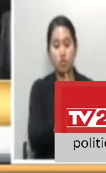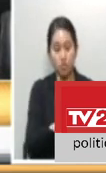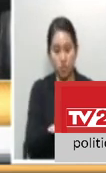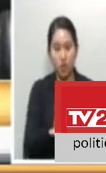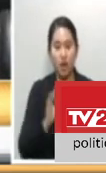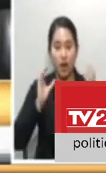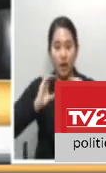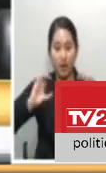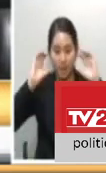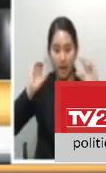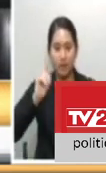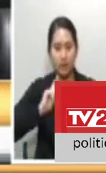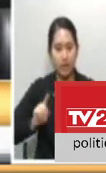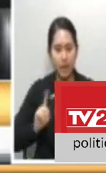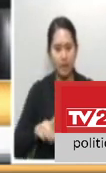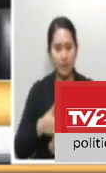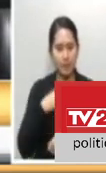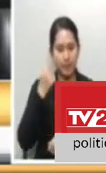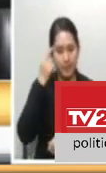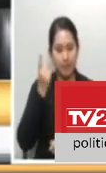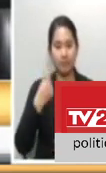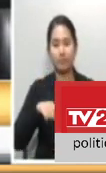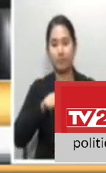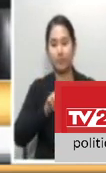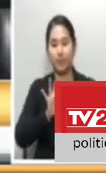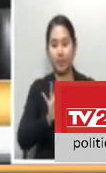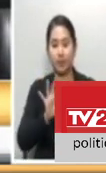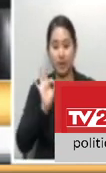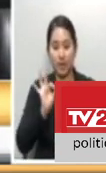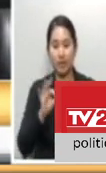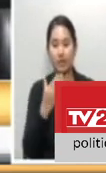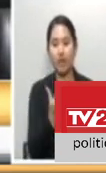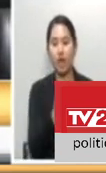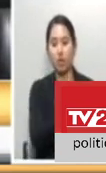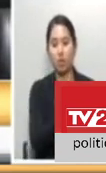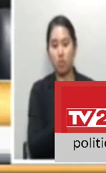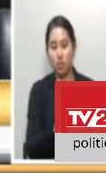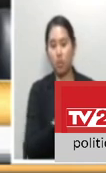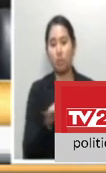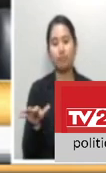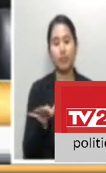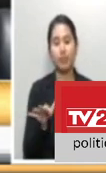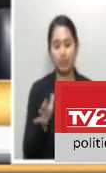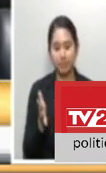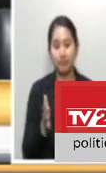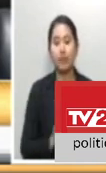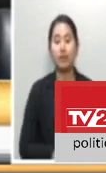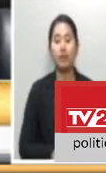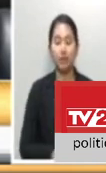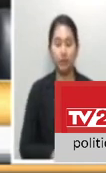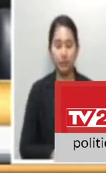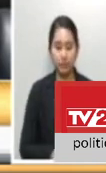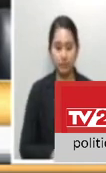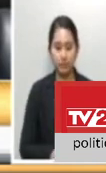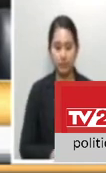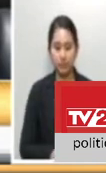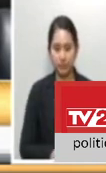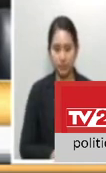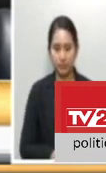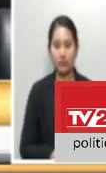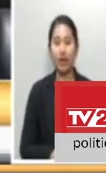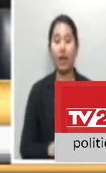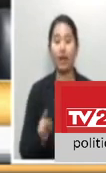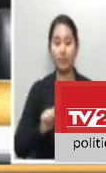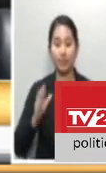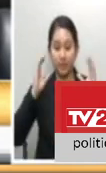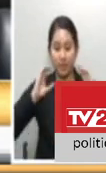จะต้องเลือกทางเลือกที่2ก็คือกู้เงินก็เป็นเรื่องของธรรมดาแต่เผอิญว่ารัฐบาลซึ่งมีพลเอก